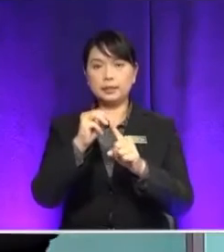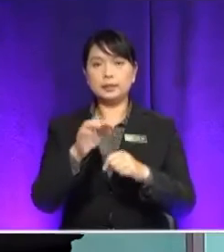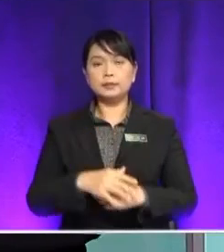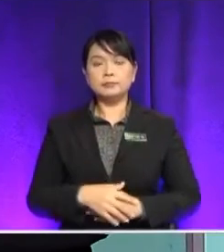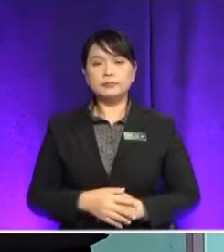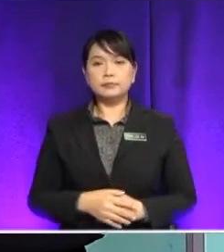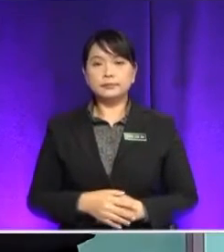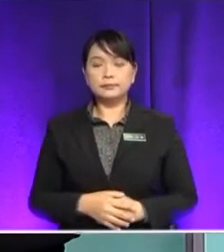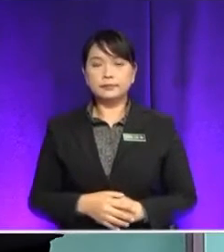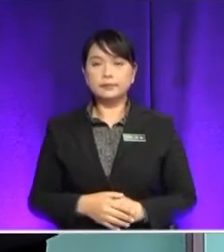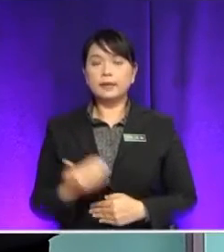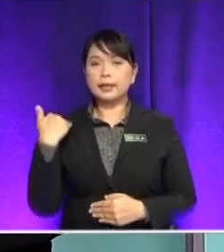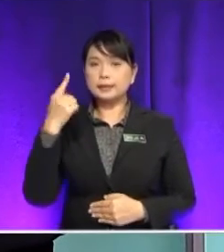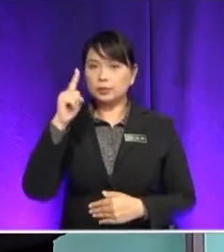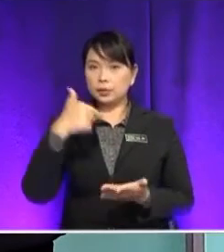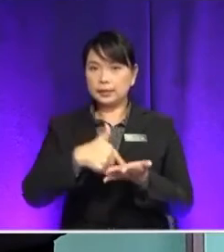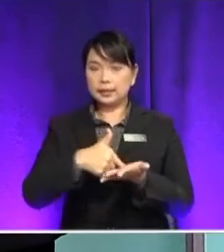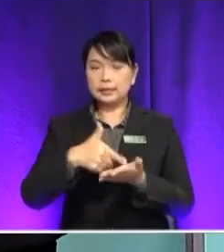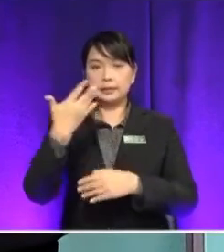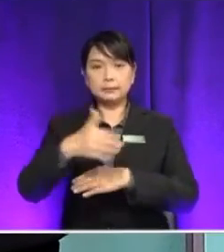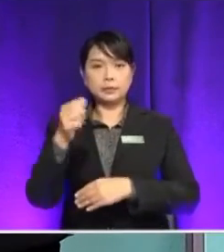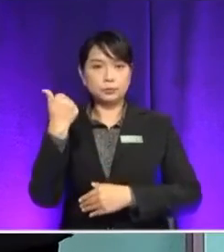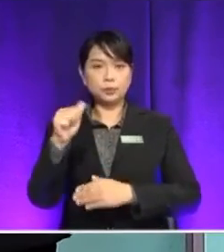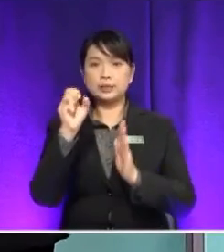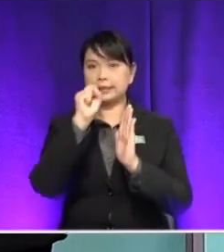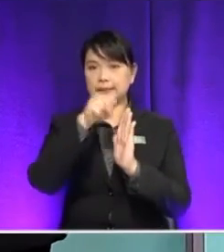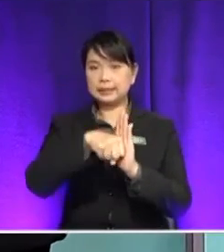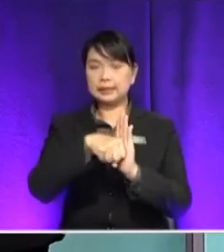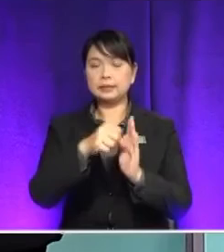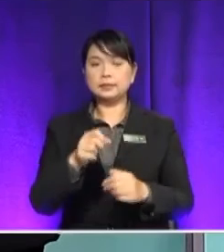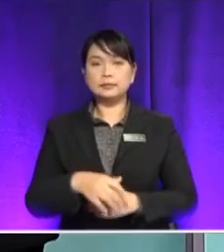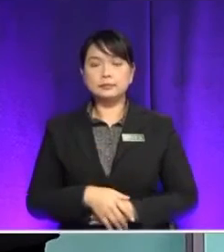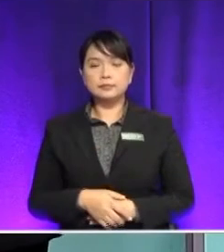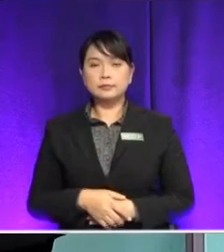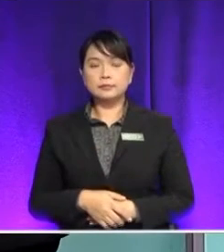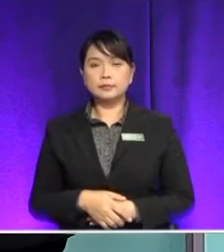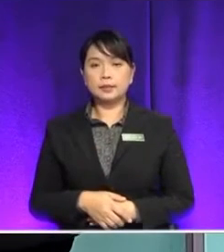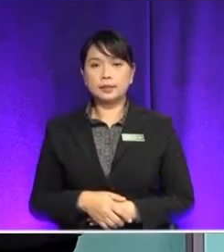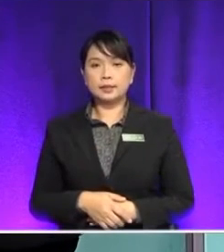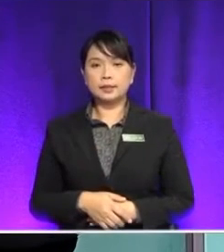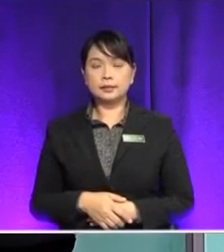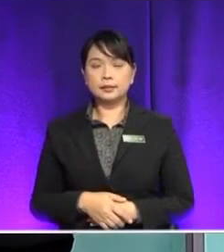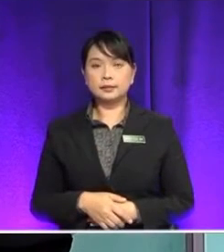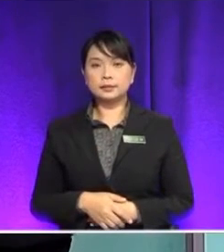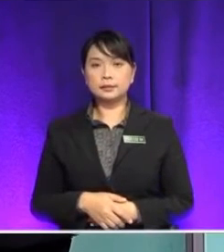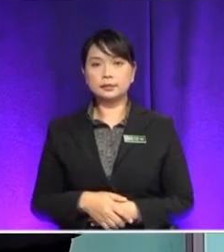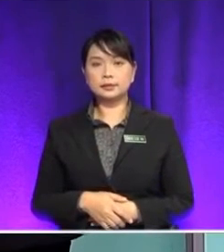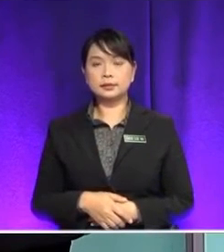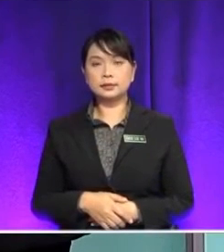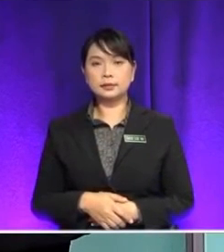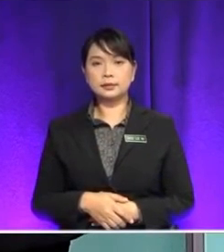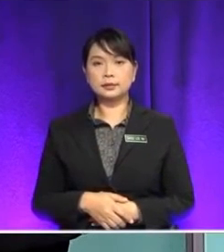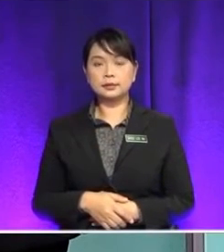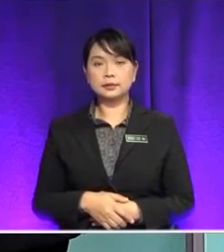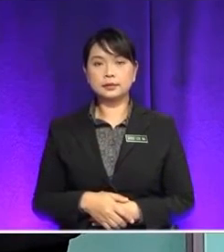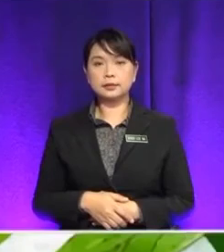pulsanya aneh Uh oke kita teruskan putih madyang untuk yang kedua Hai boleh kok